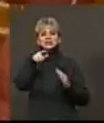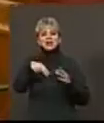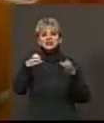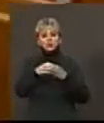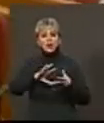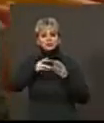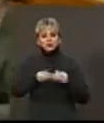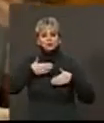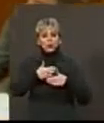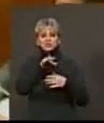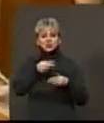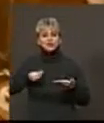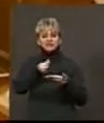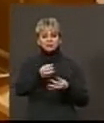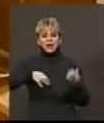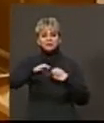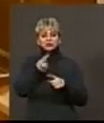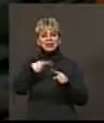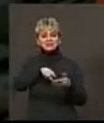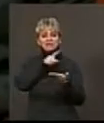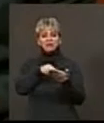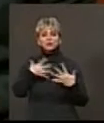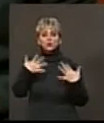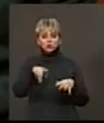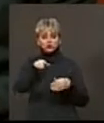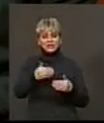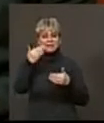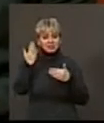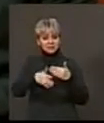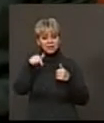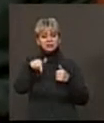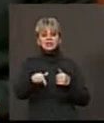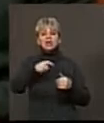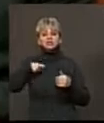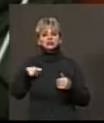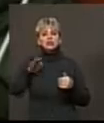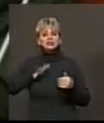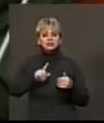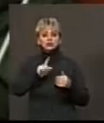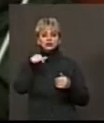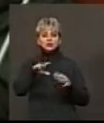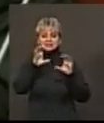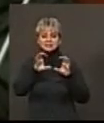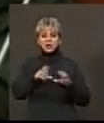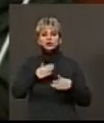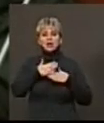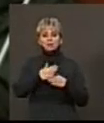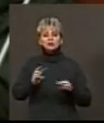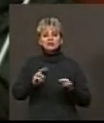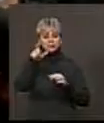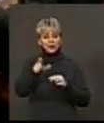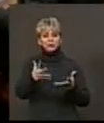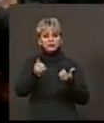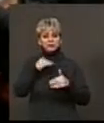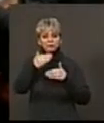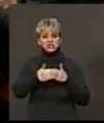объем помощи и сроки выплат. Обсуждение этих вопросов уже на финишной прямой. И депутаты надеются, что закон о помощи погорельцам примут